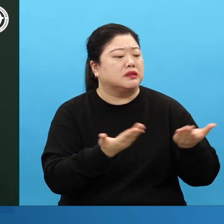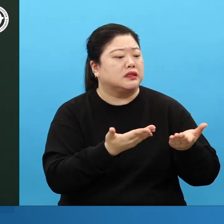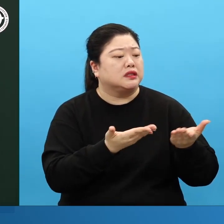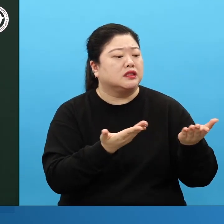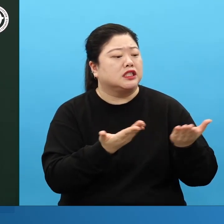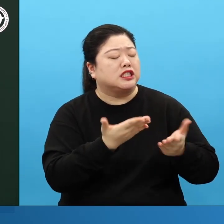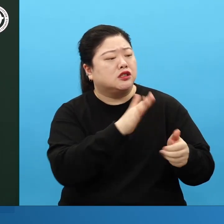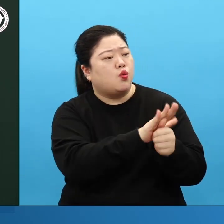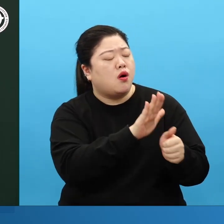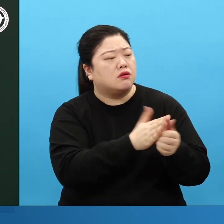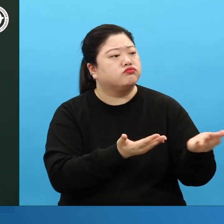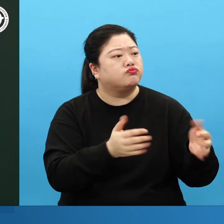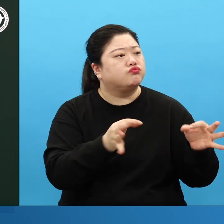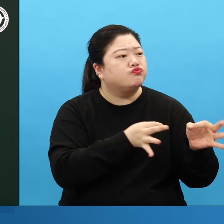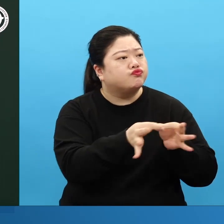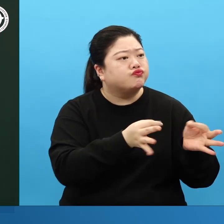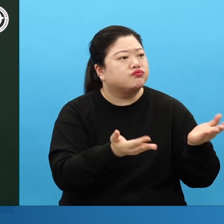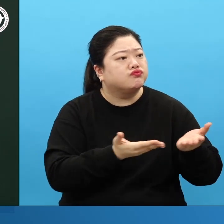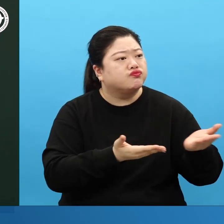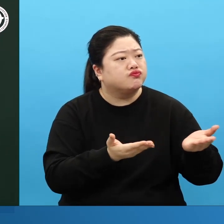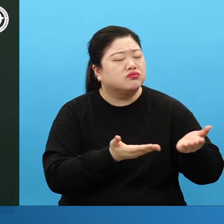que ellos tomarán. 그래서